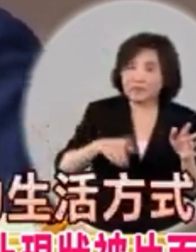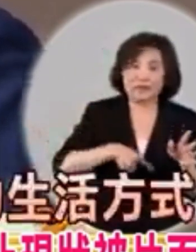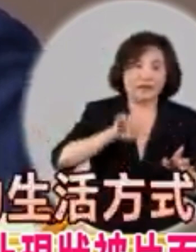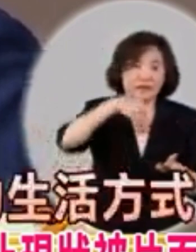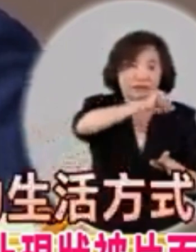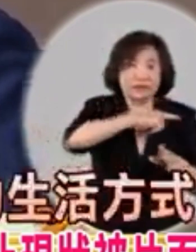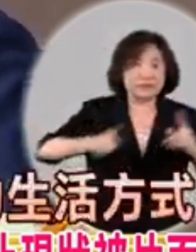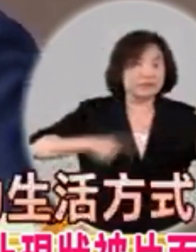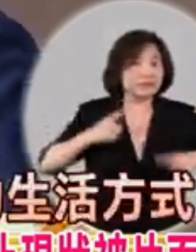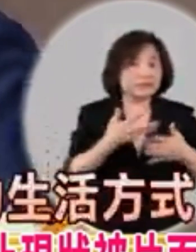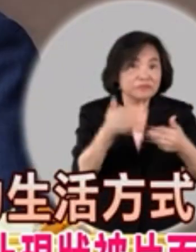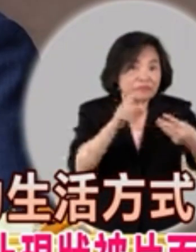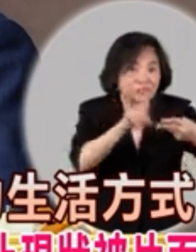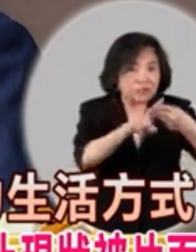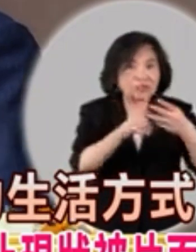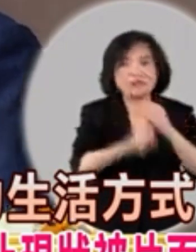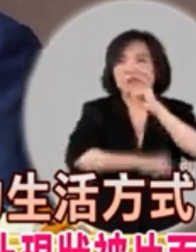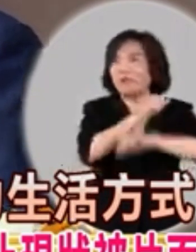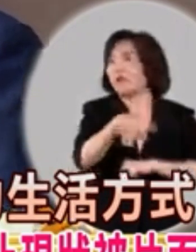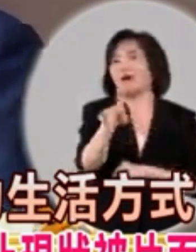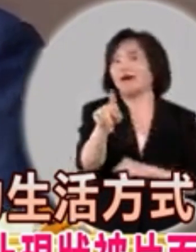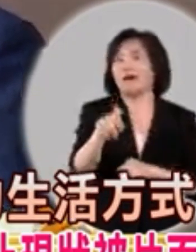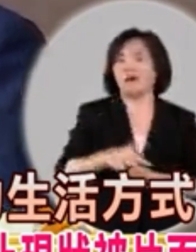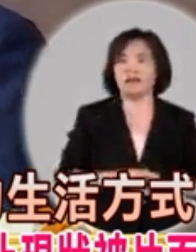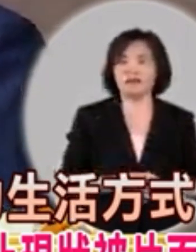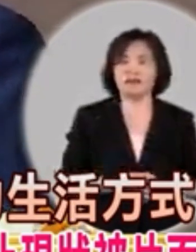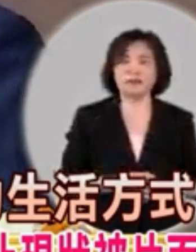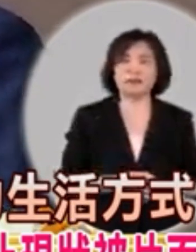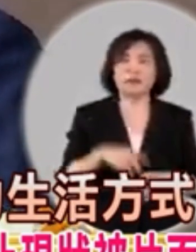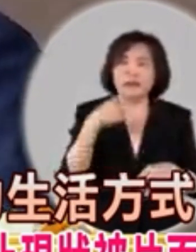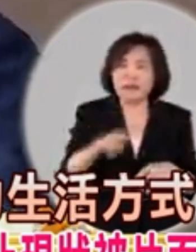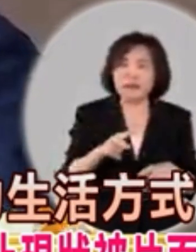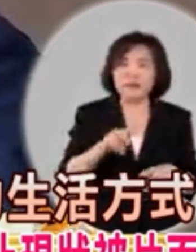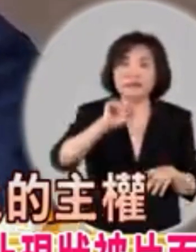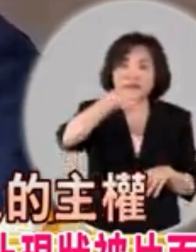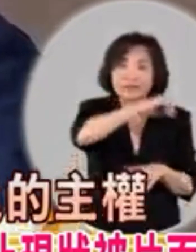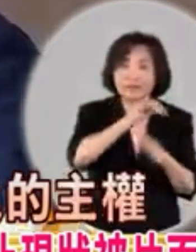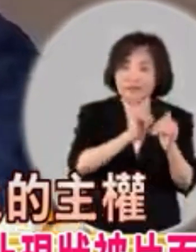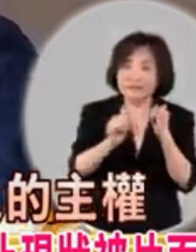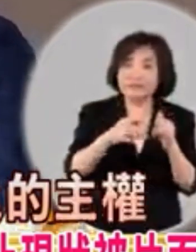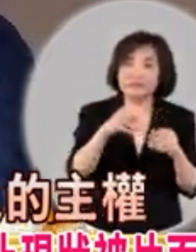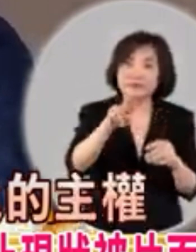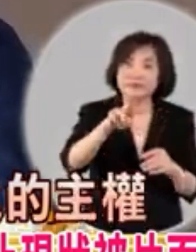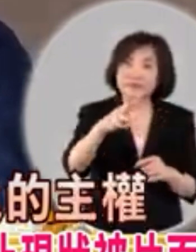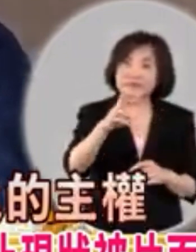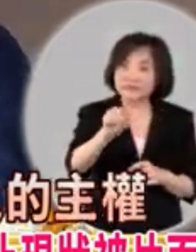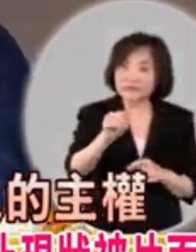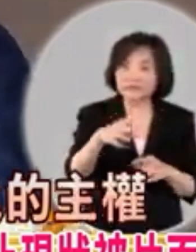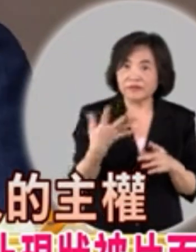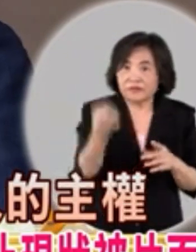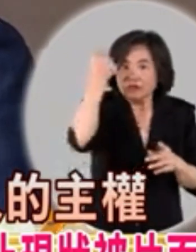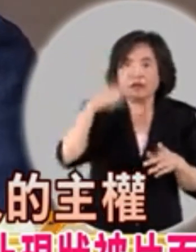自由民主的生活方式，更不会有2300万人的主权。